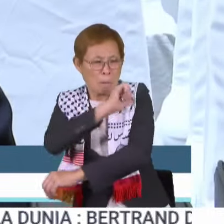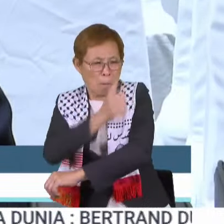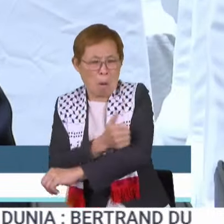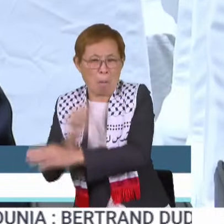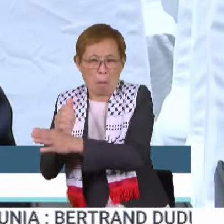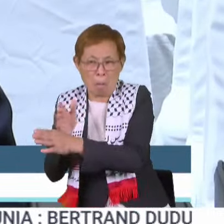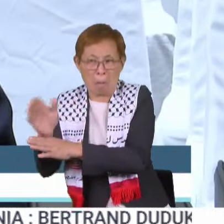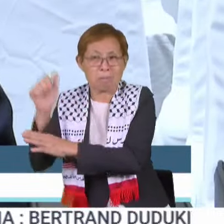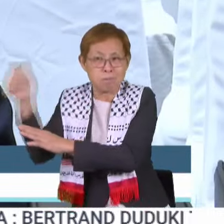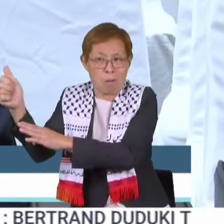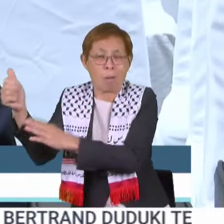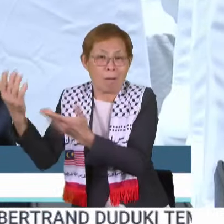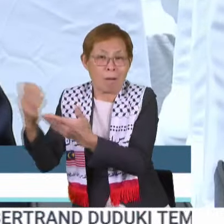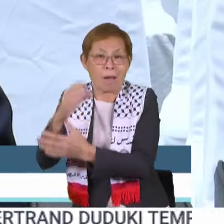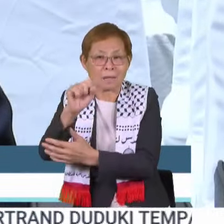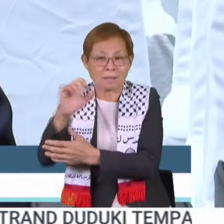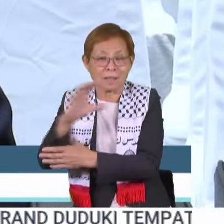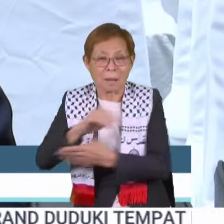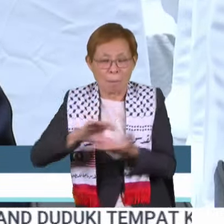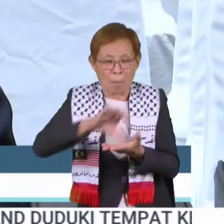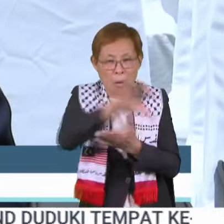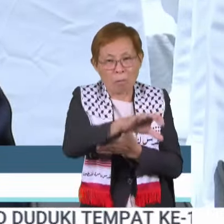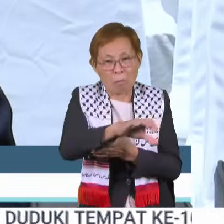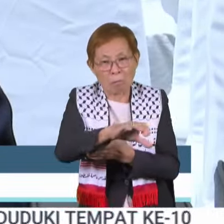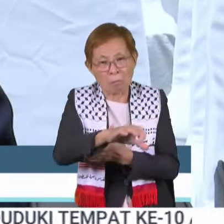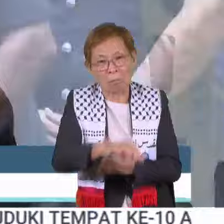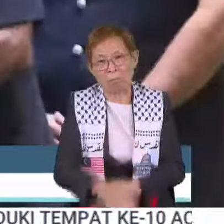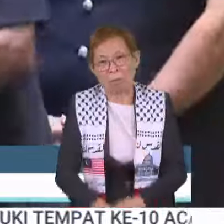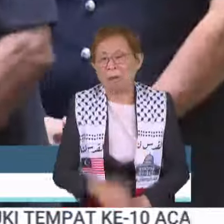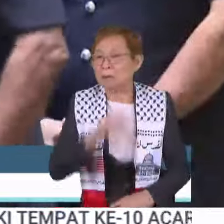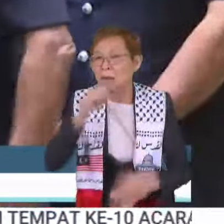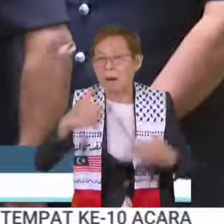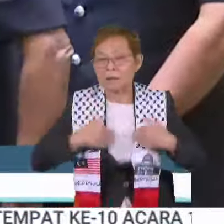didapati bahawa paburan ini tidak